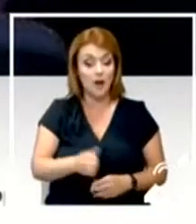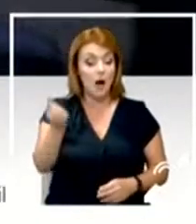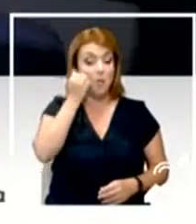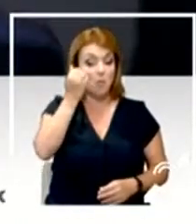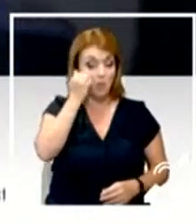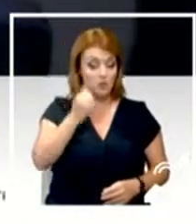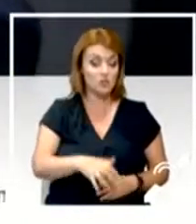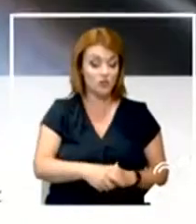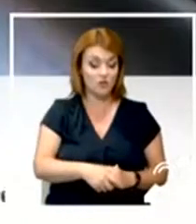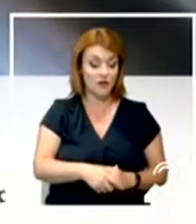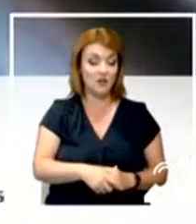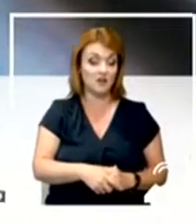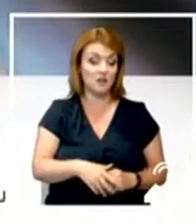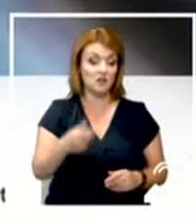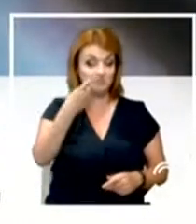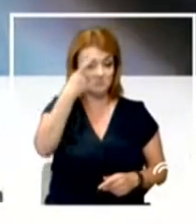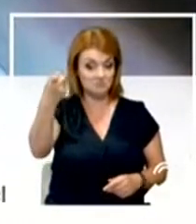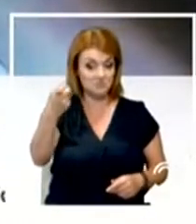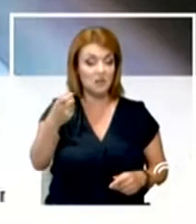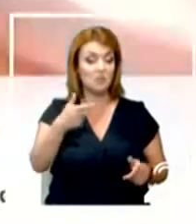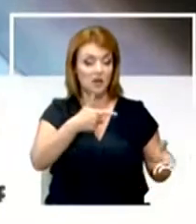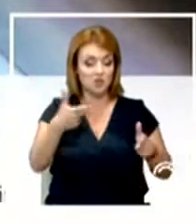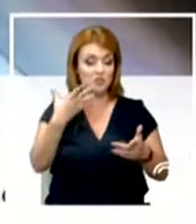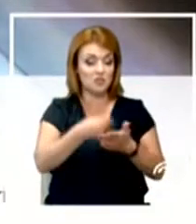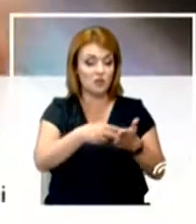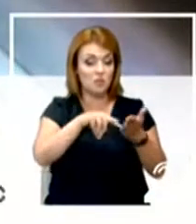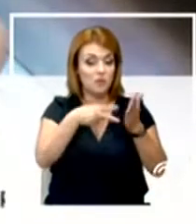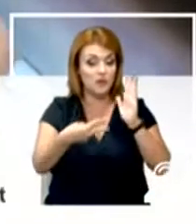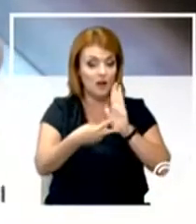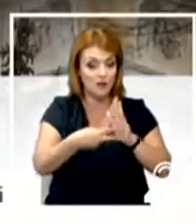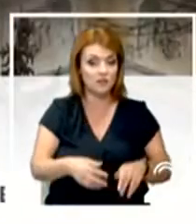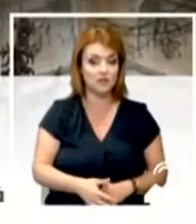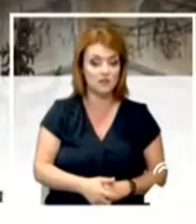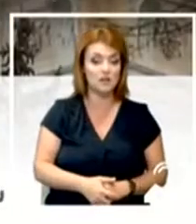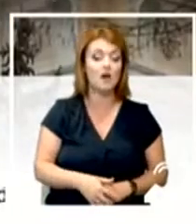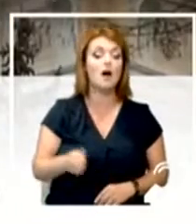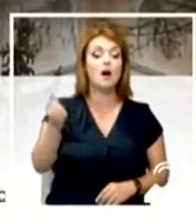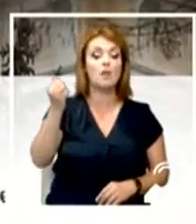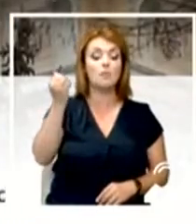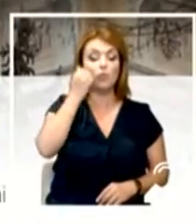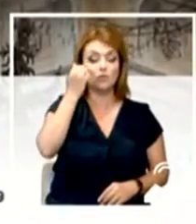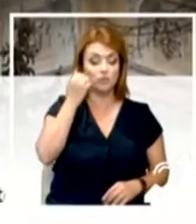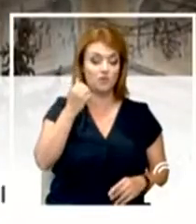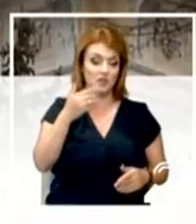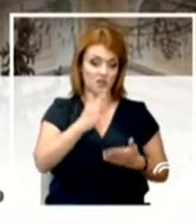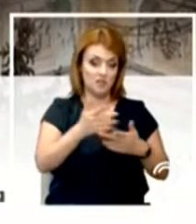pregătește o ripostă severă. Un diplomat rus a declarat că Moscova este pregătită pentru degradarea